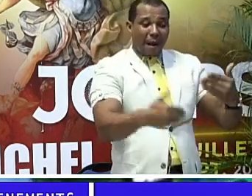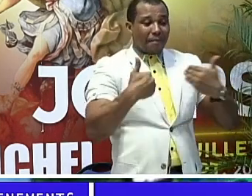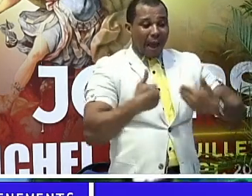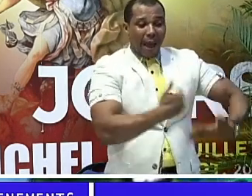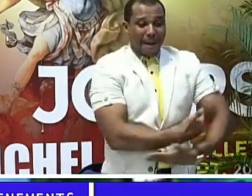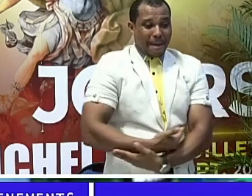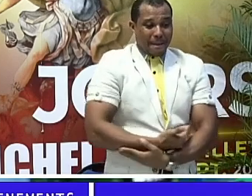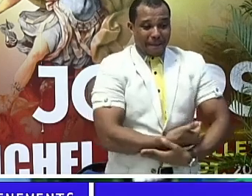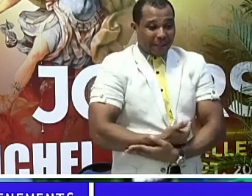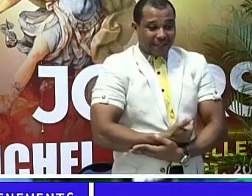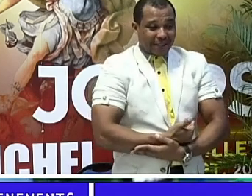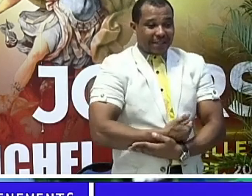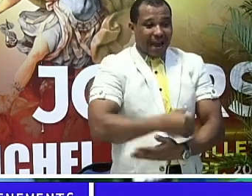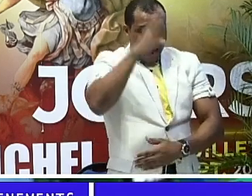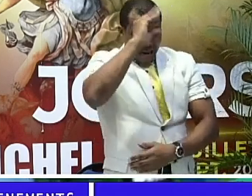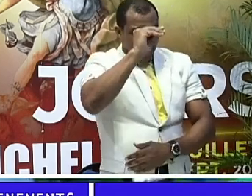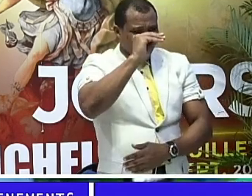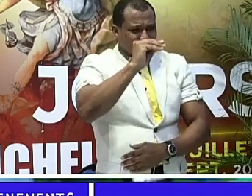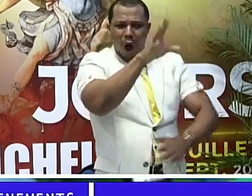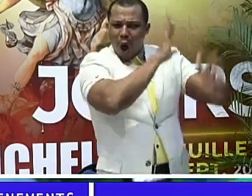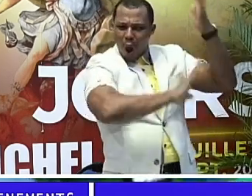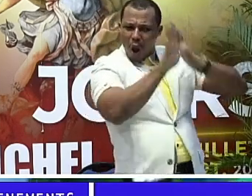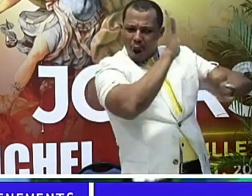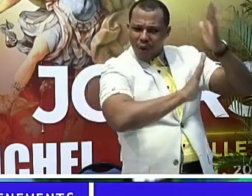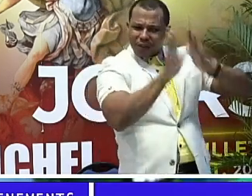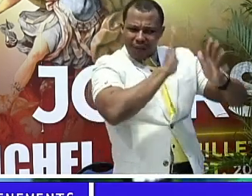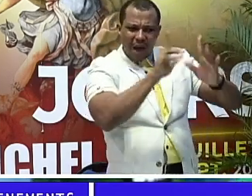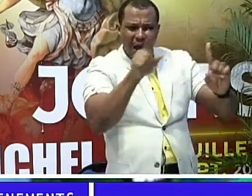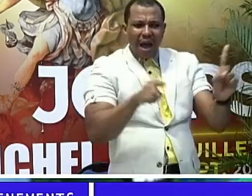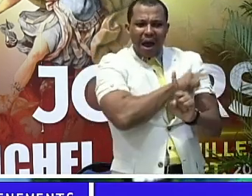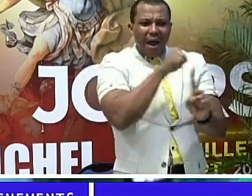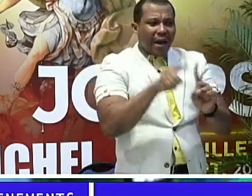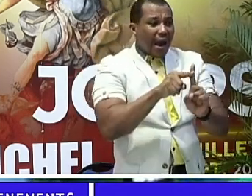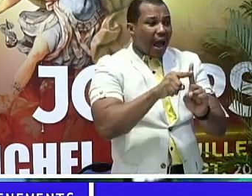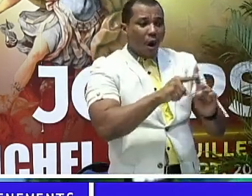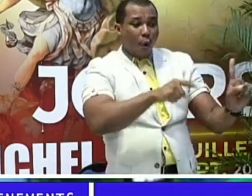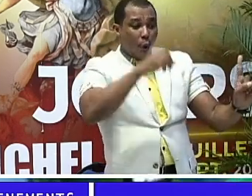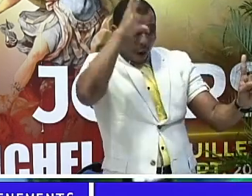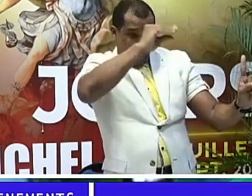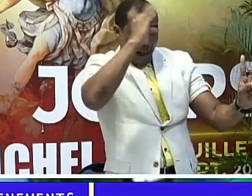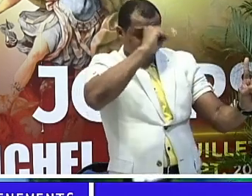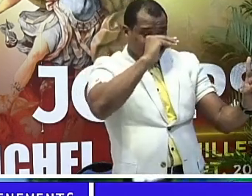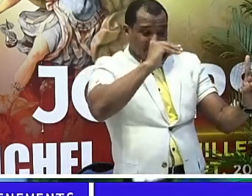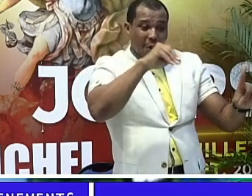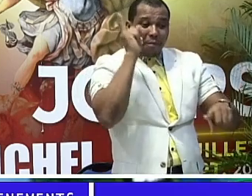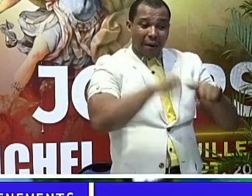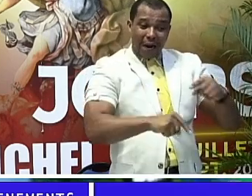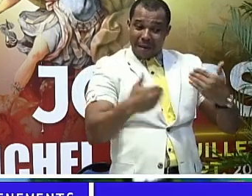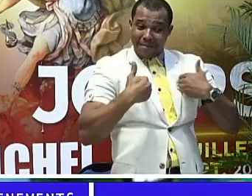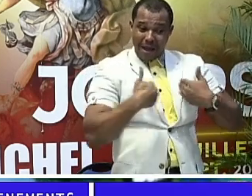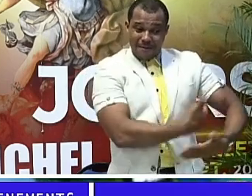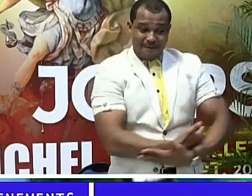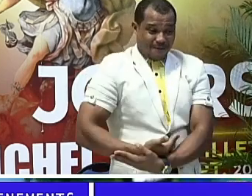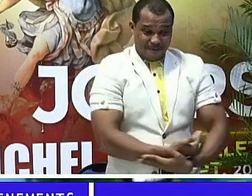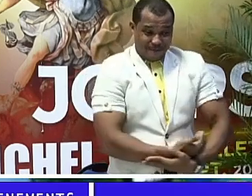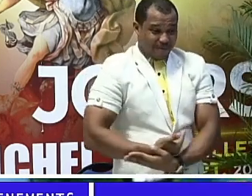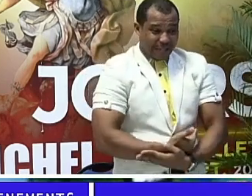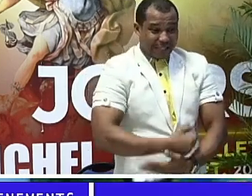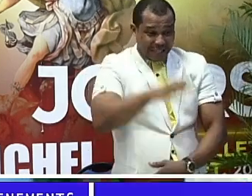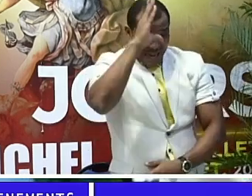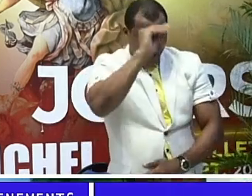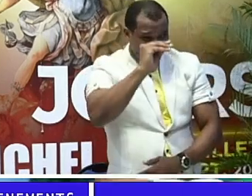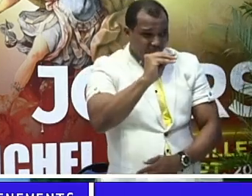un monde ou pas capable d'enfanter mal, il prend tant que malédiction. Malédiction qui